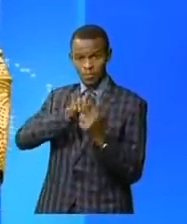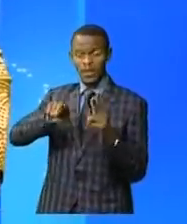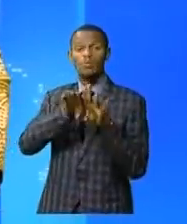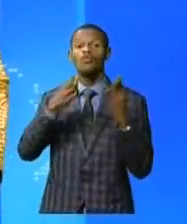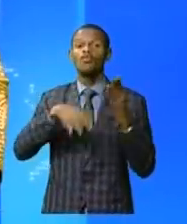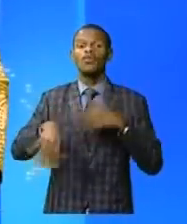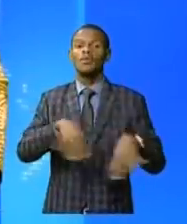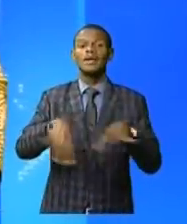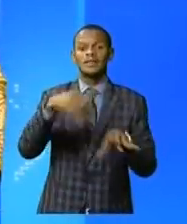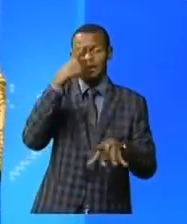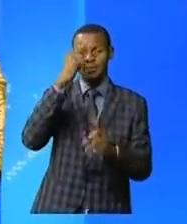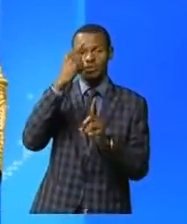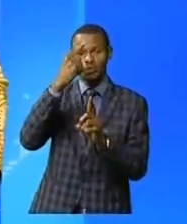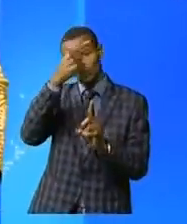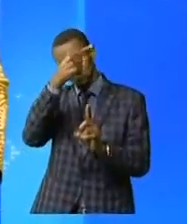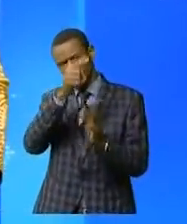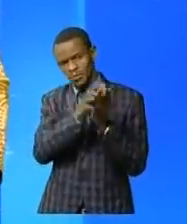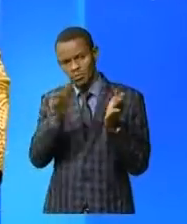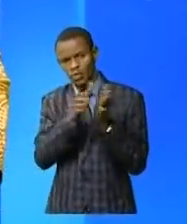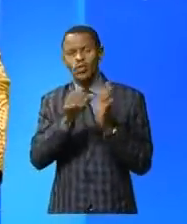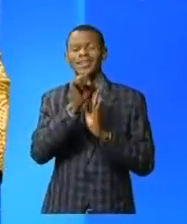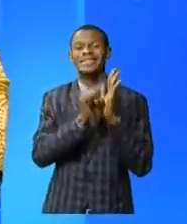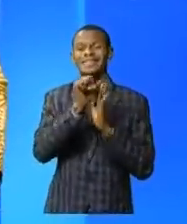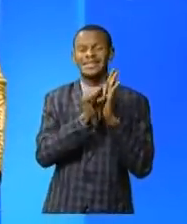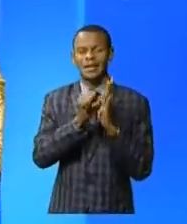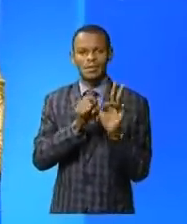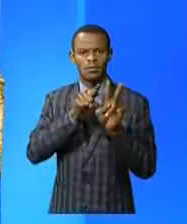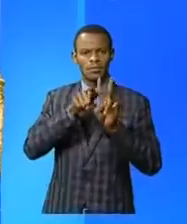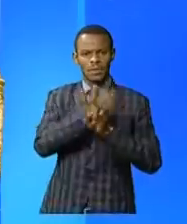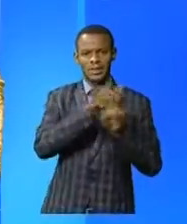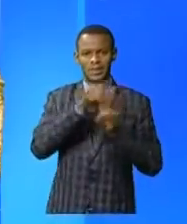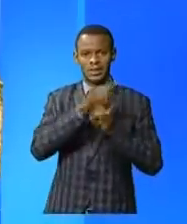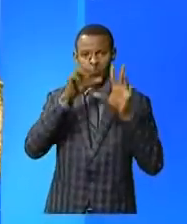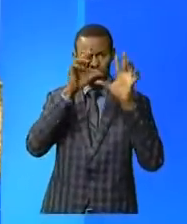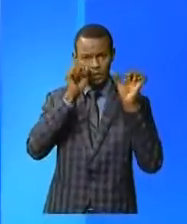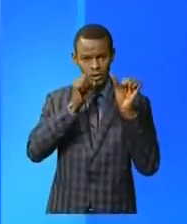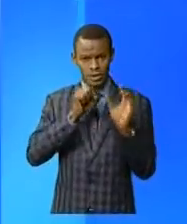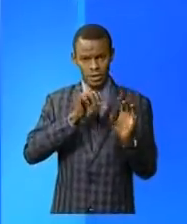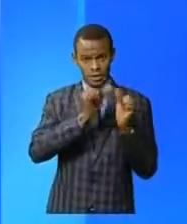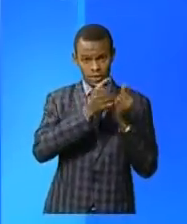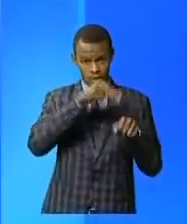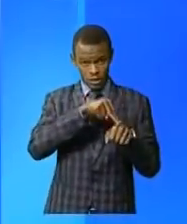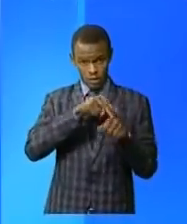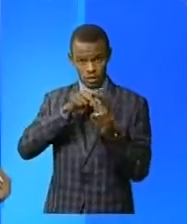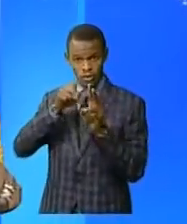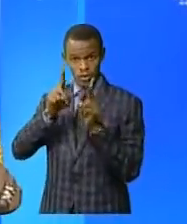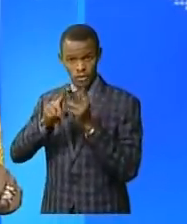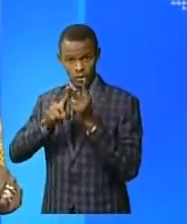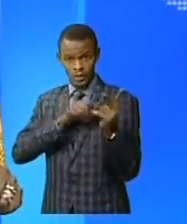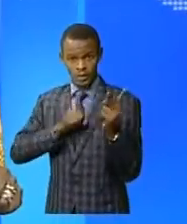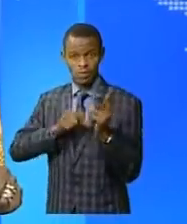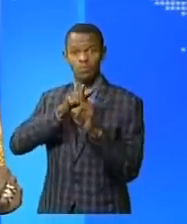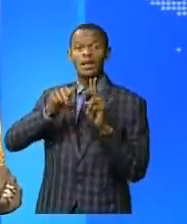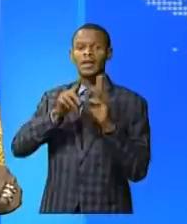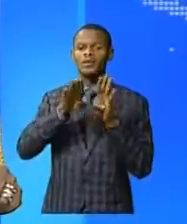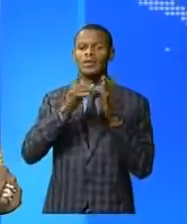le discours des deux présidents du Parlement à la chambre basse du Parlement. Cette session est de tous les enjeux politiques. Elle va